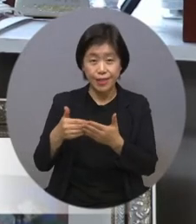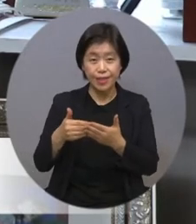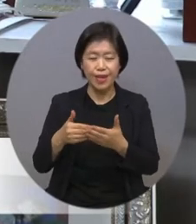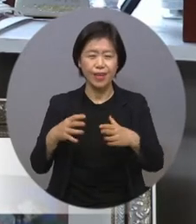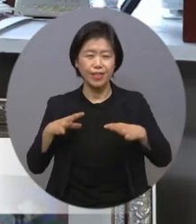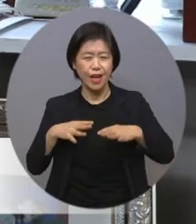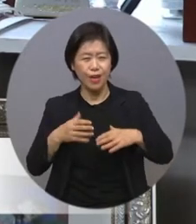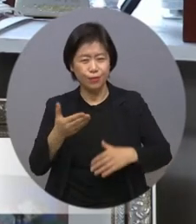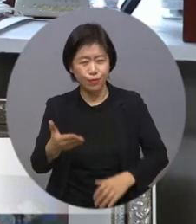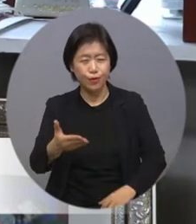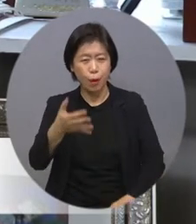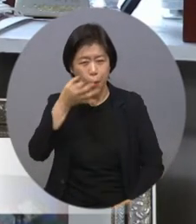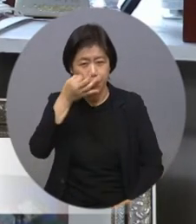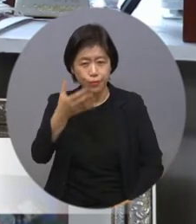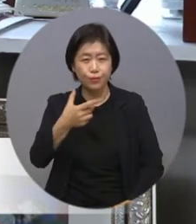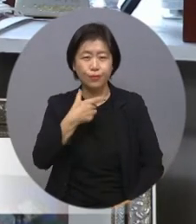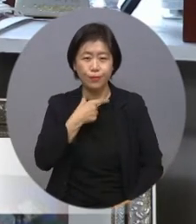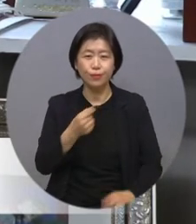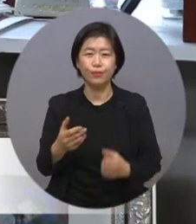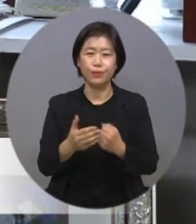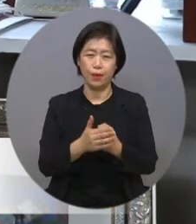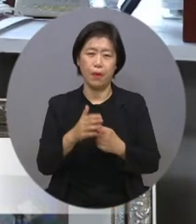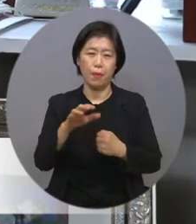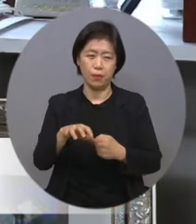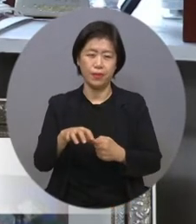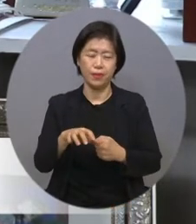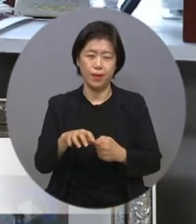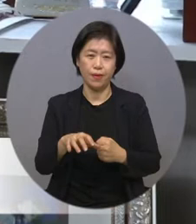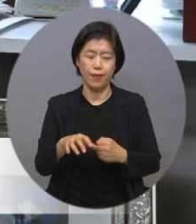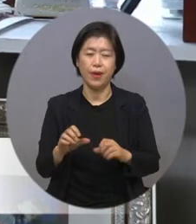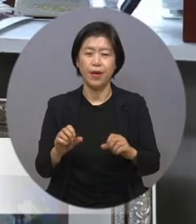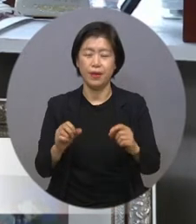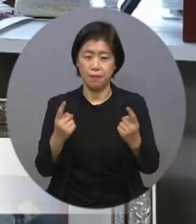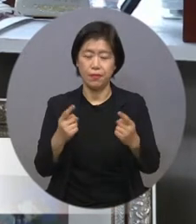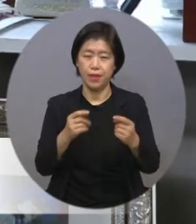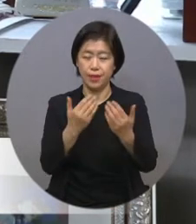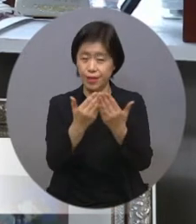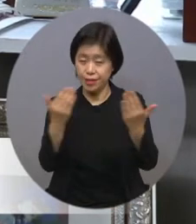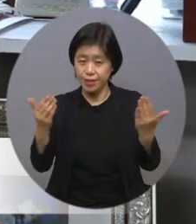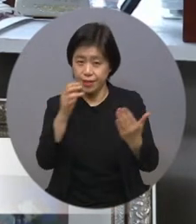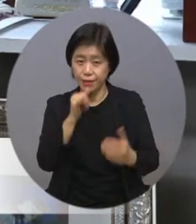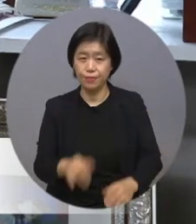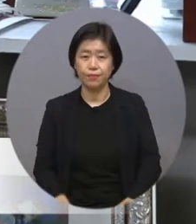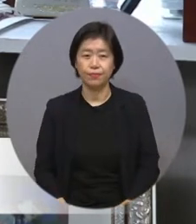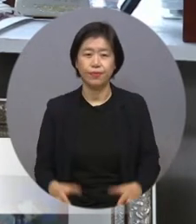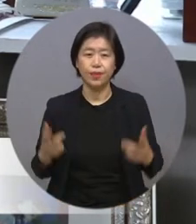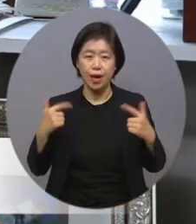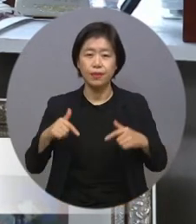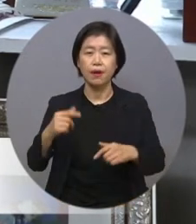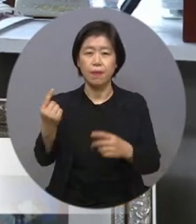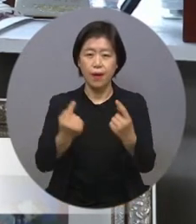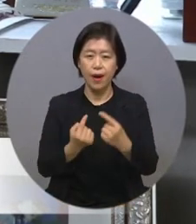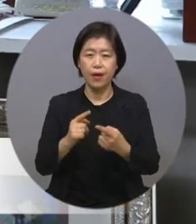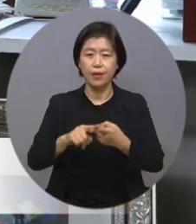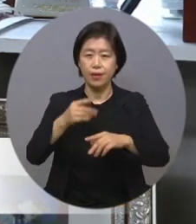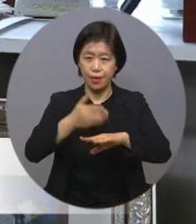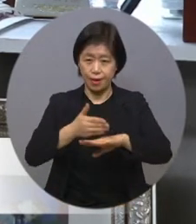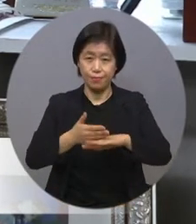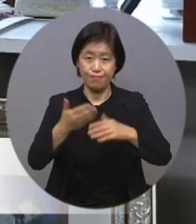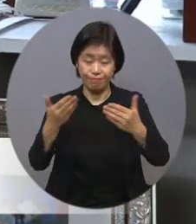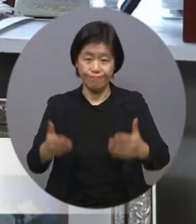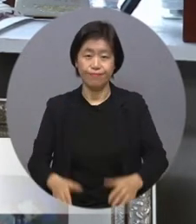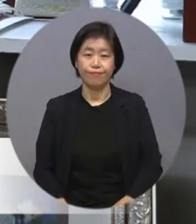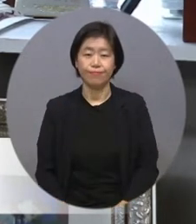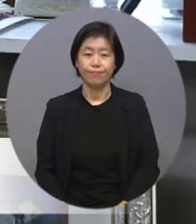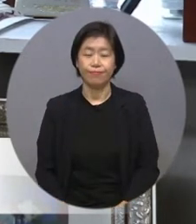싶은 마음으로 이 자리를 마련했습니다. 여러분 항상 아버지 묵산방을 이용해 주셔서 감사하고 저는 항상 감사한